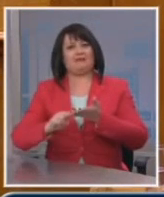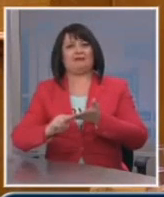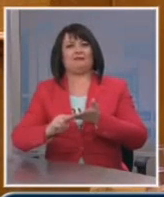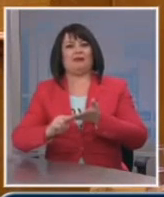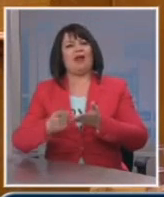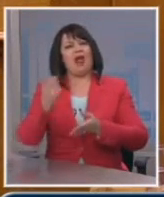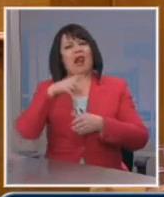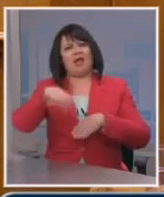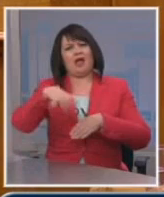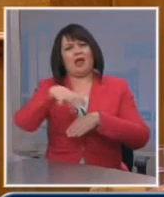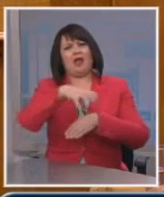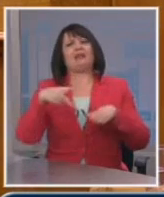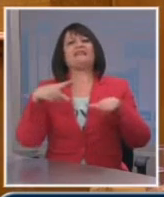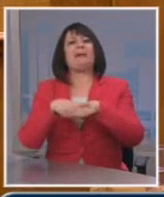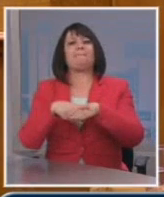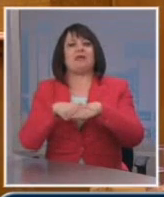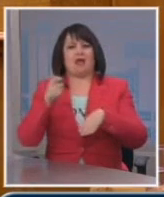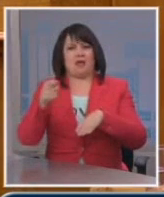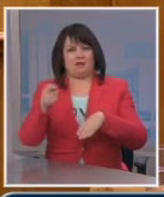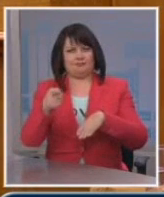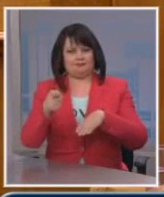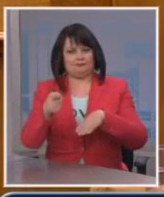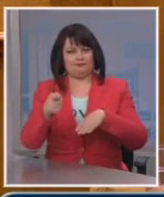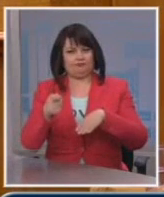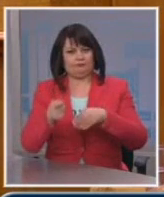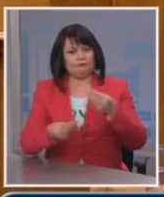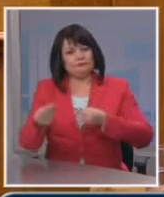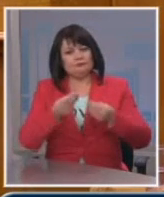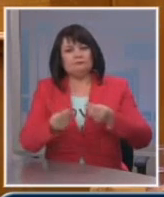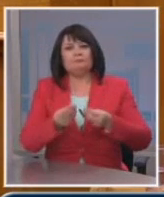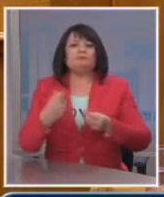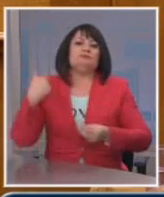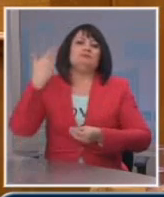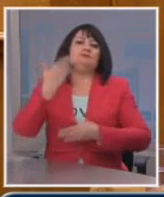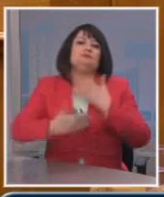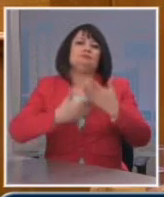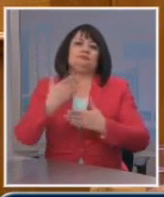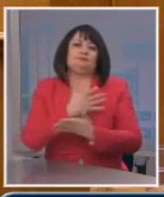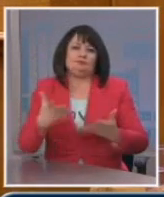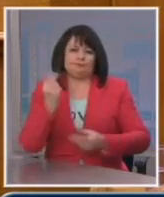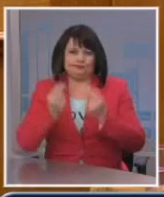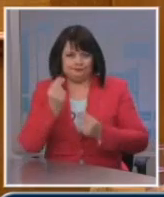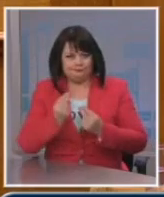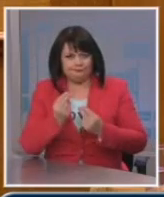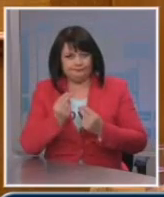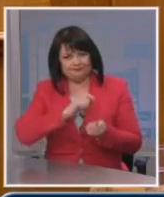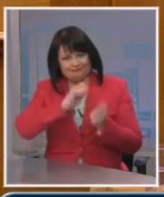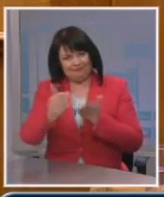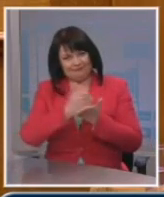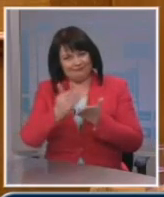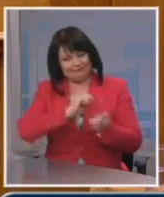ταμείων και αποκαθιστούμε χρόνιες στρεβλώσεις και διαχρονικές αδικίες